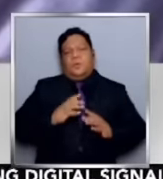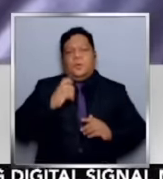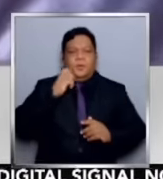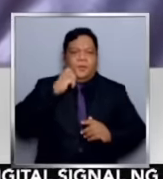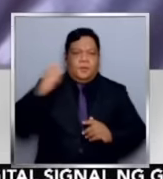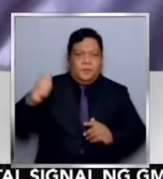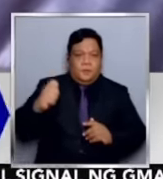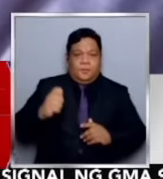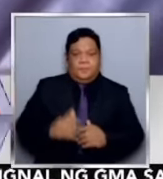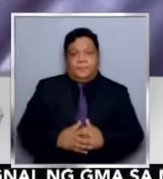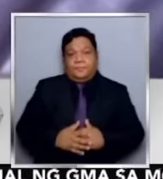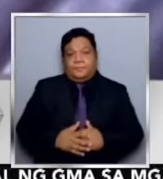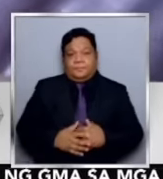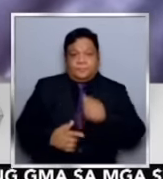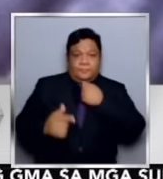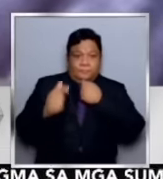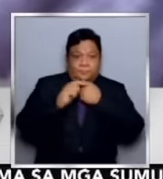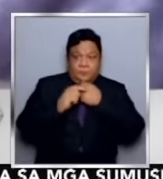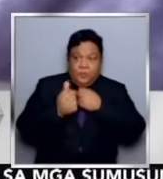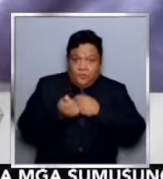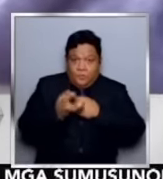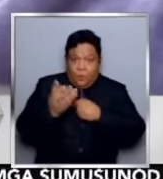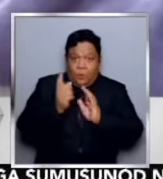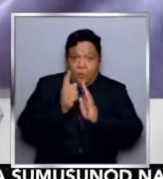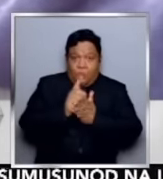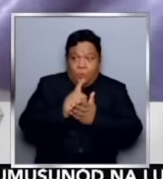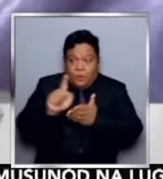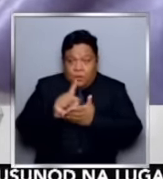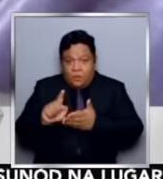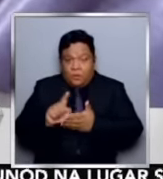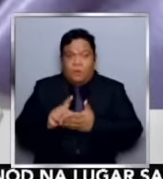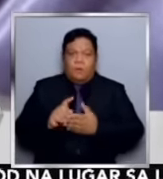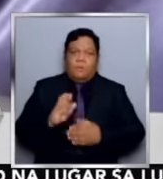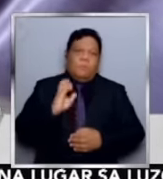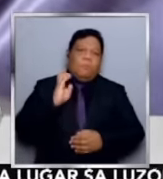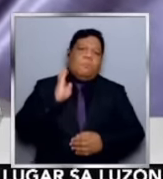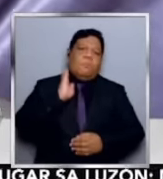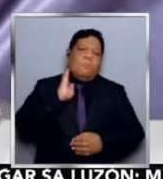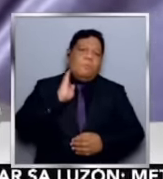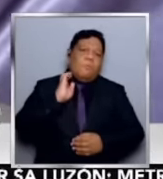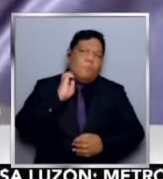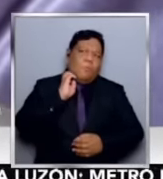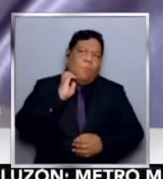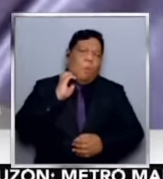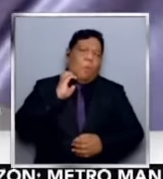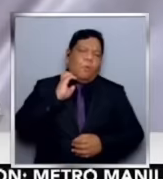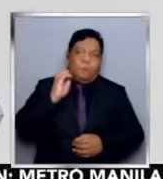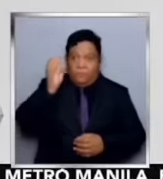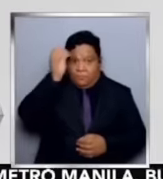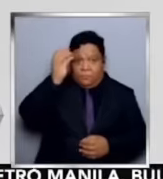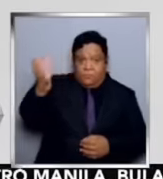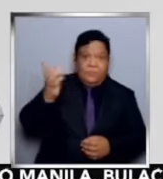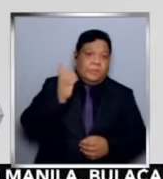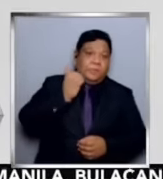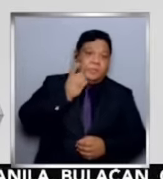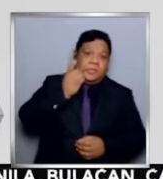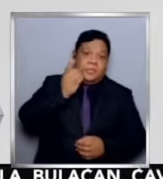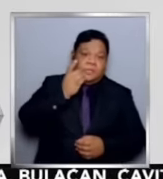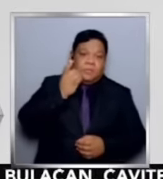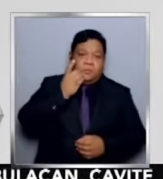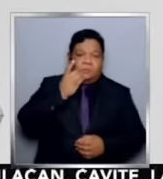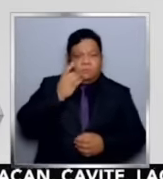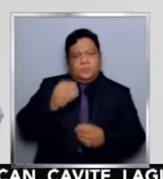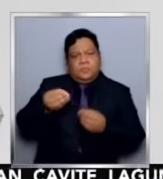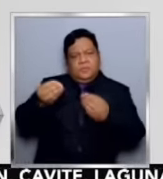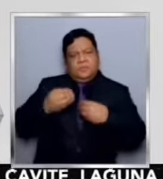Matapos ang ilang linggo, namaga ang gilid ng kanyang leeg. Ipinarating niya ito sa dentista na bumunot ng ngipin. Neresetahan lang daw siya